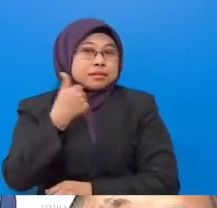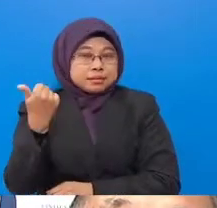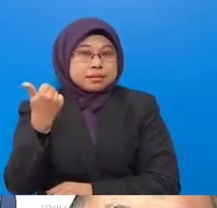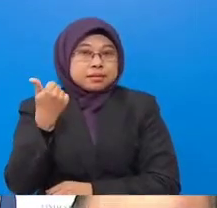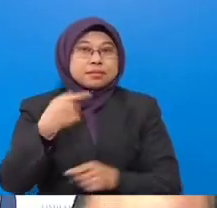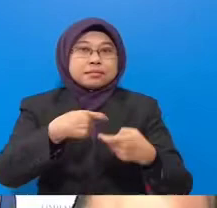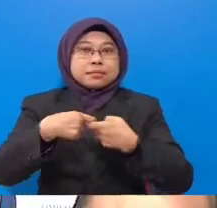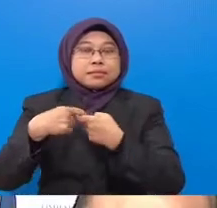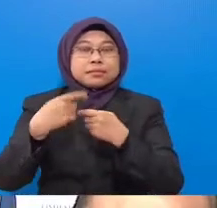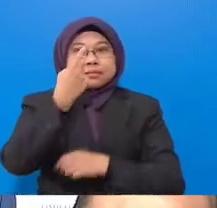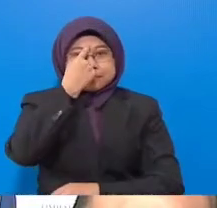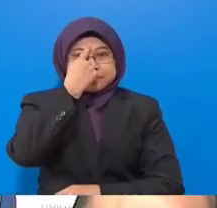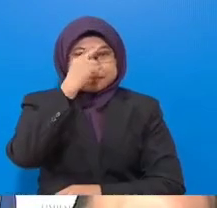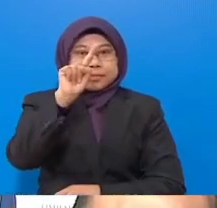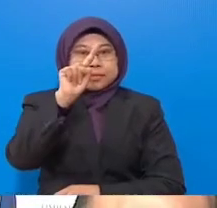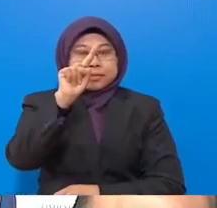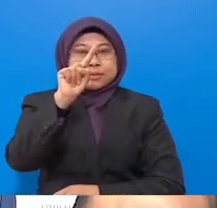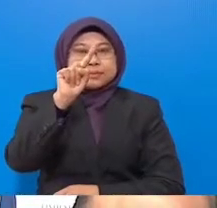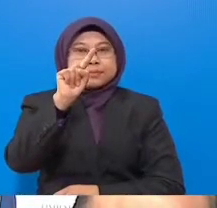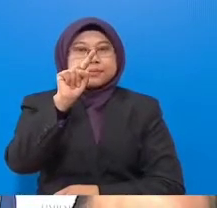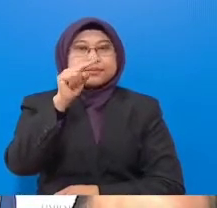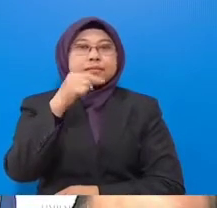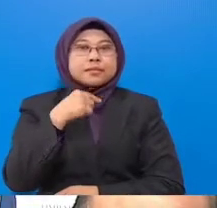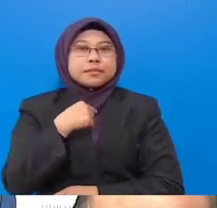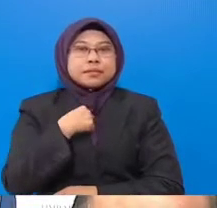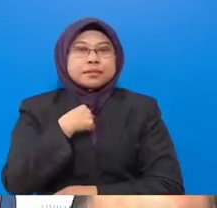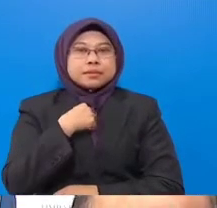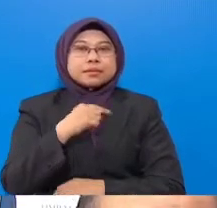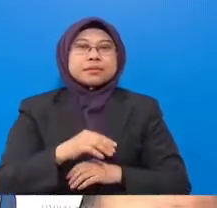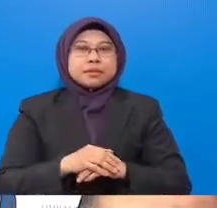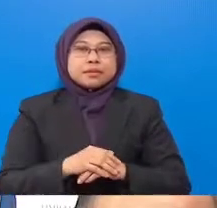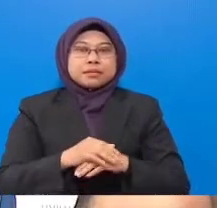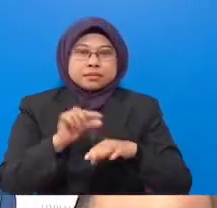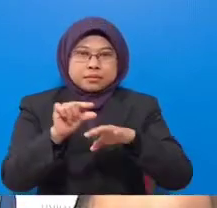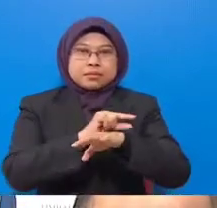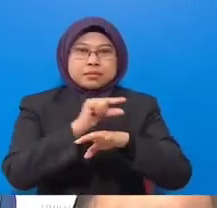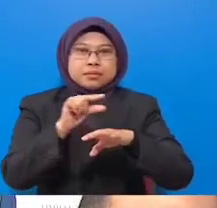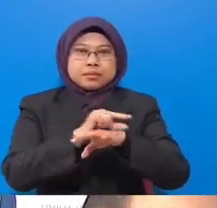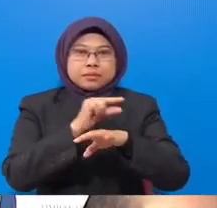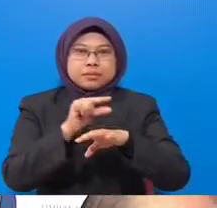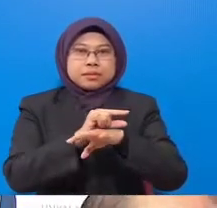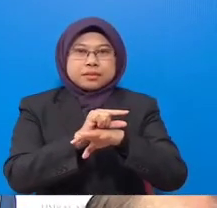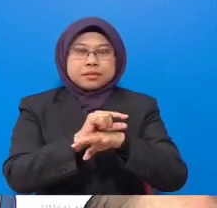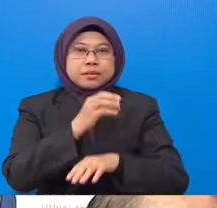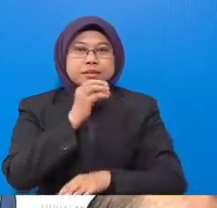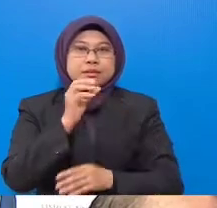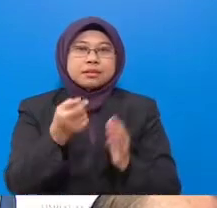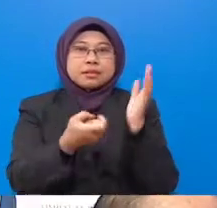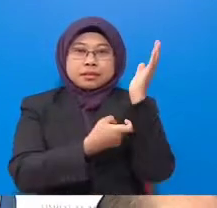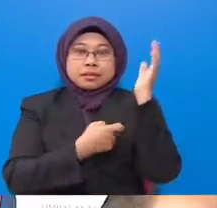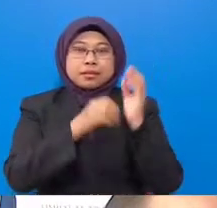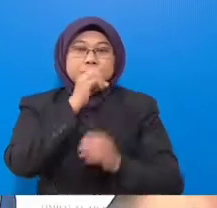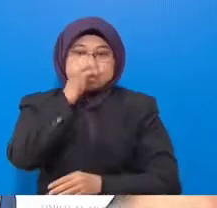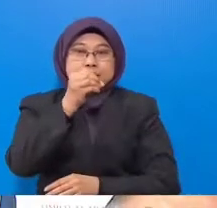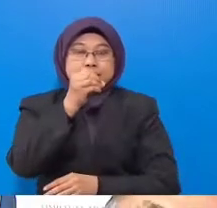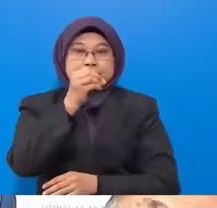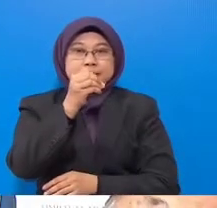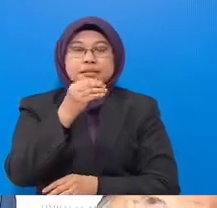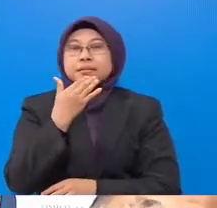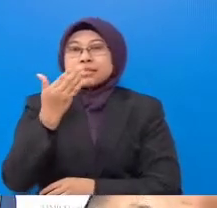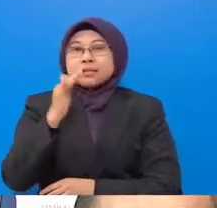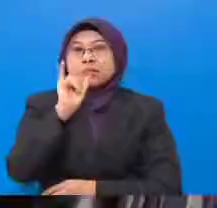berkaitan untuk kita kadem mengoptimalkan penggunaan getah asli tempatan masih tasyri betul